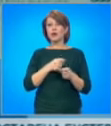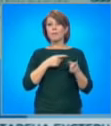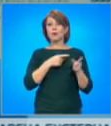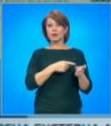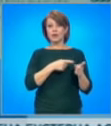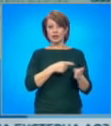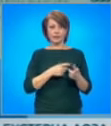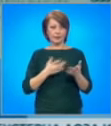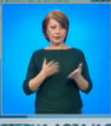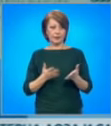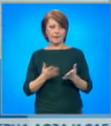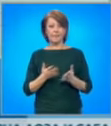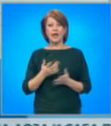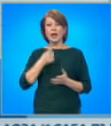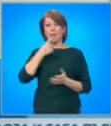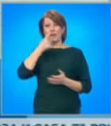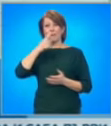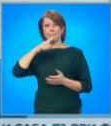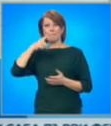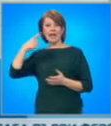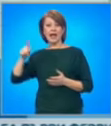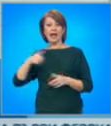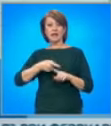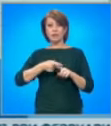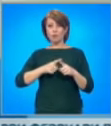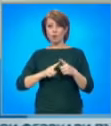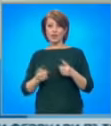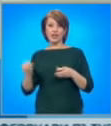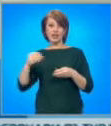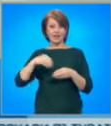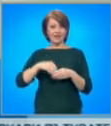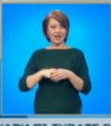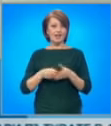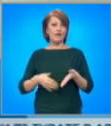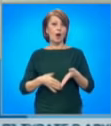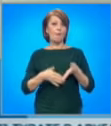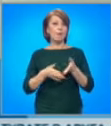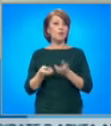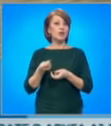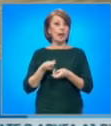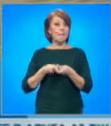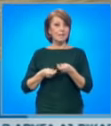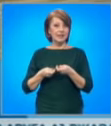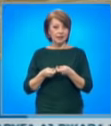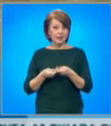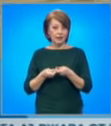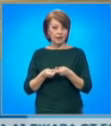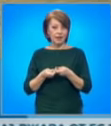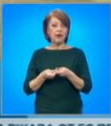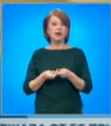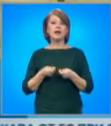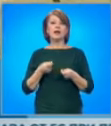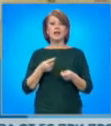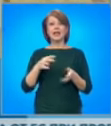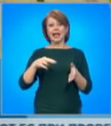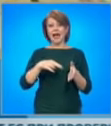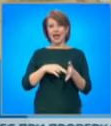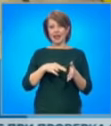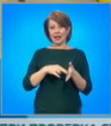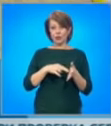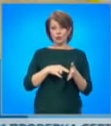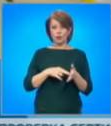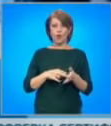ще влезе в помощ на бизнесите и в помощ на ЕРП-тата, така че